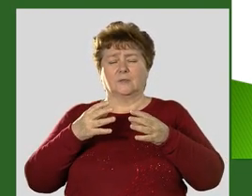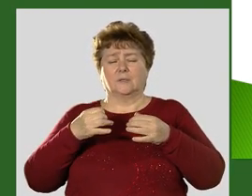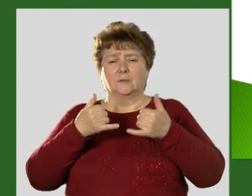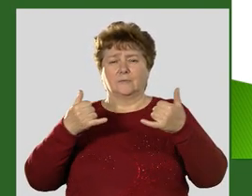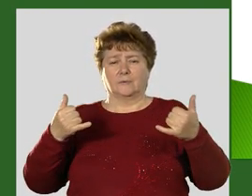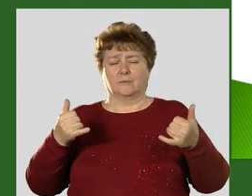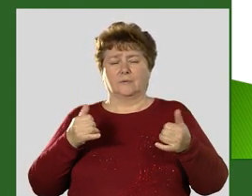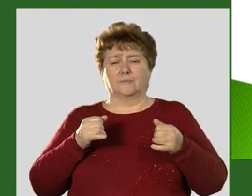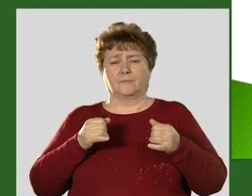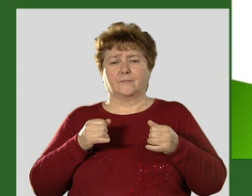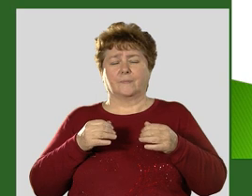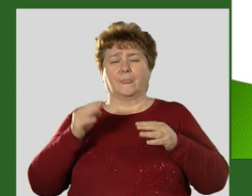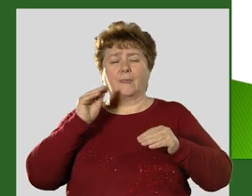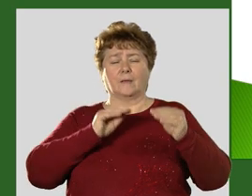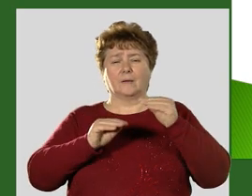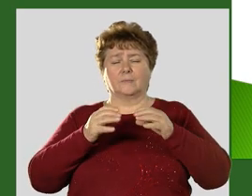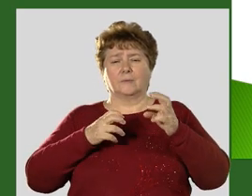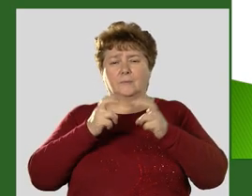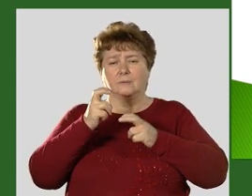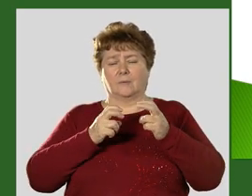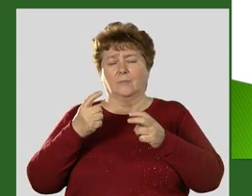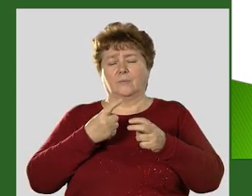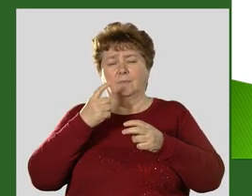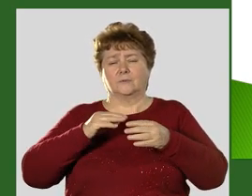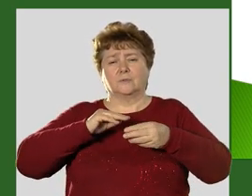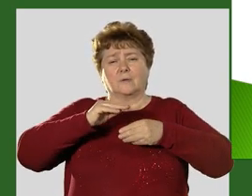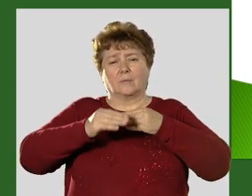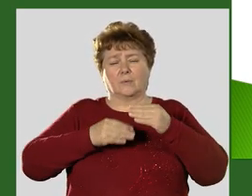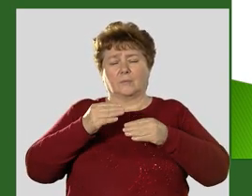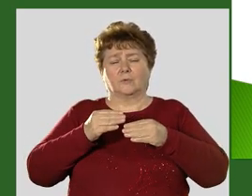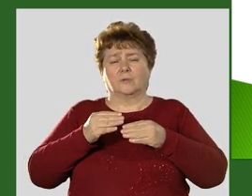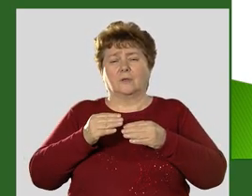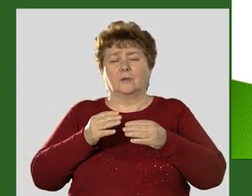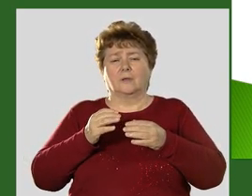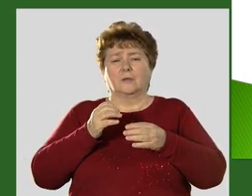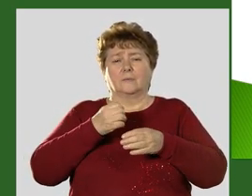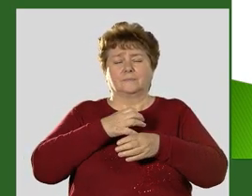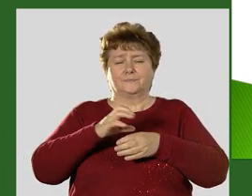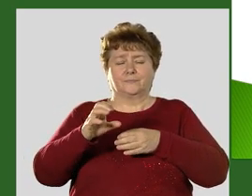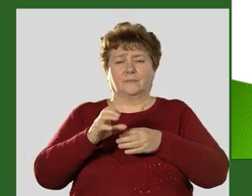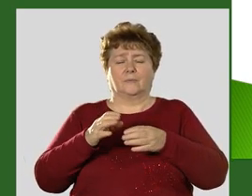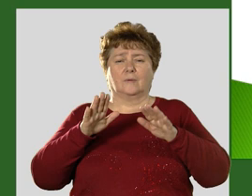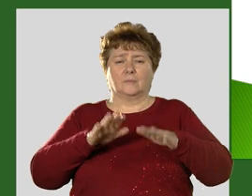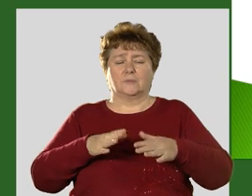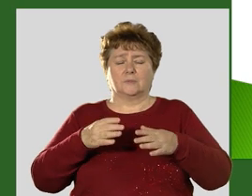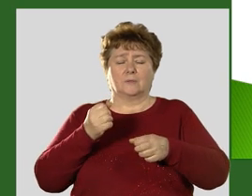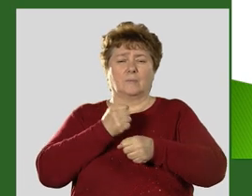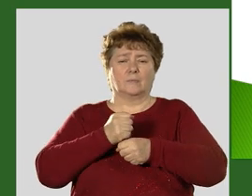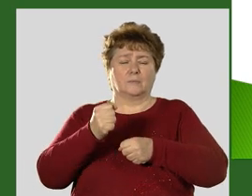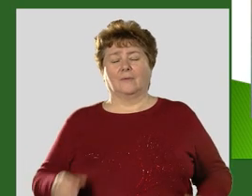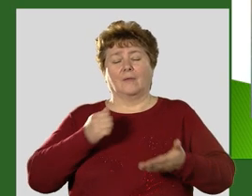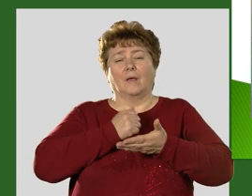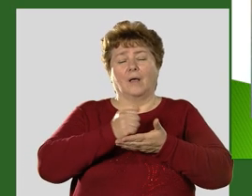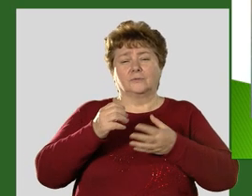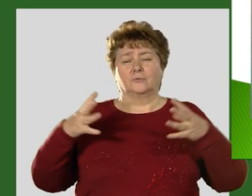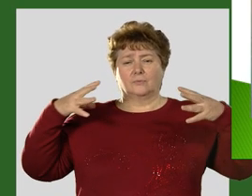волокон. Размещение предприятий по первичной обработке сырья тяготеет к местам его производства.